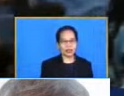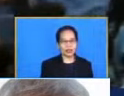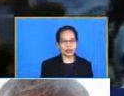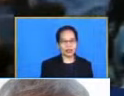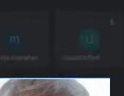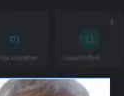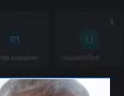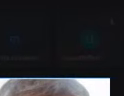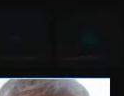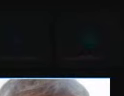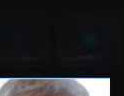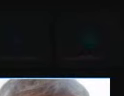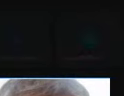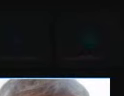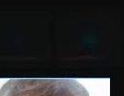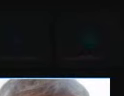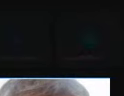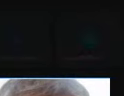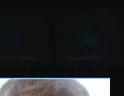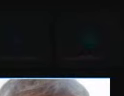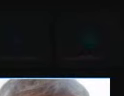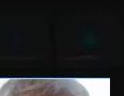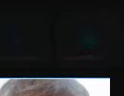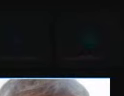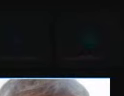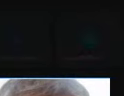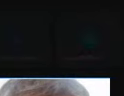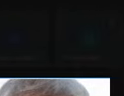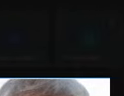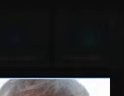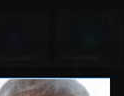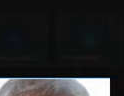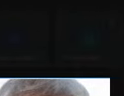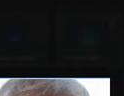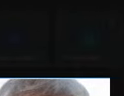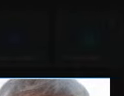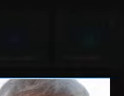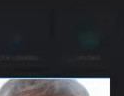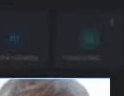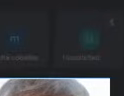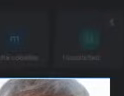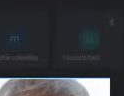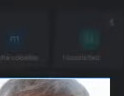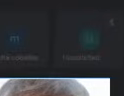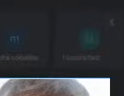Pagpipigil, pagtitiis, pag-ibig sa kapatid,